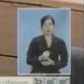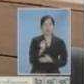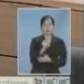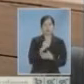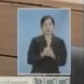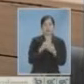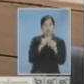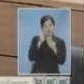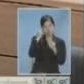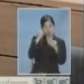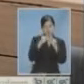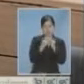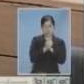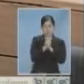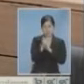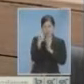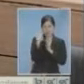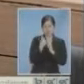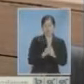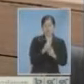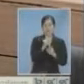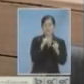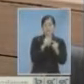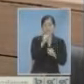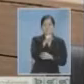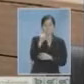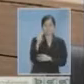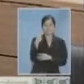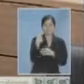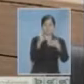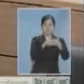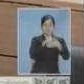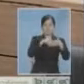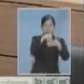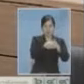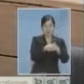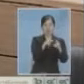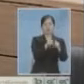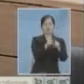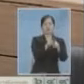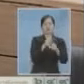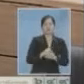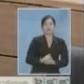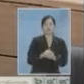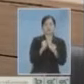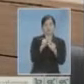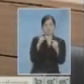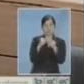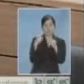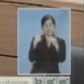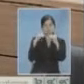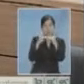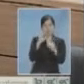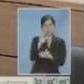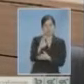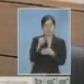ใช้ความสามารถเป็นพิเศษเพราะว่าสสเนี่ยเราก็เลือกตั้งกันมาแล้วโดยสมาชิกทุกคนเนี่ยเลือกตั้